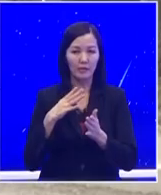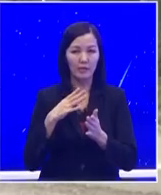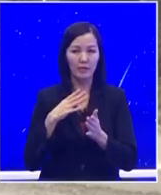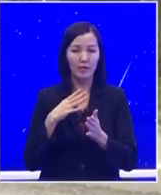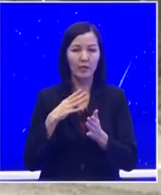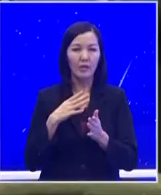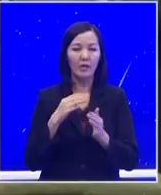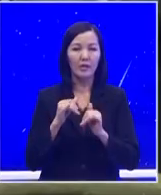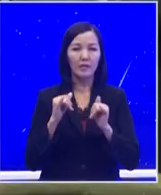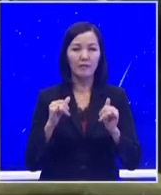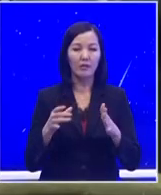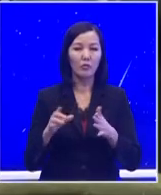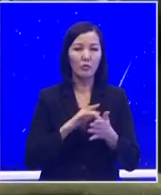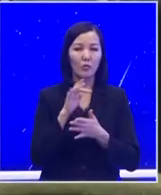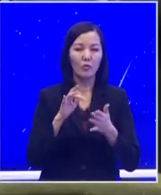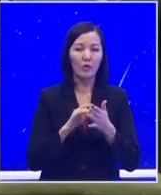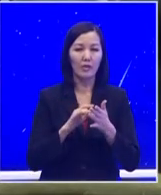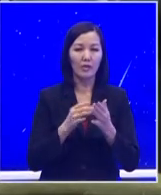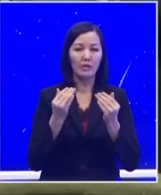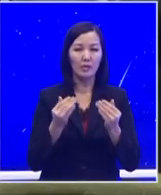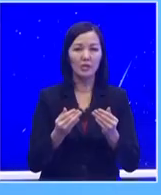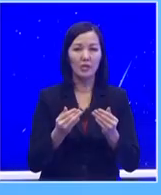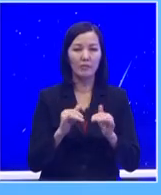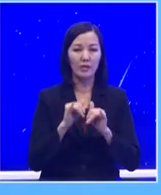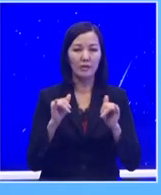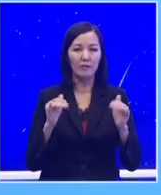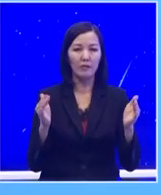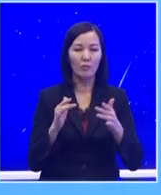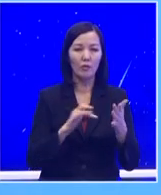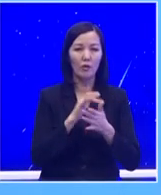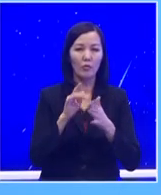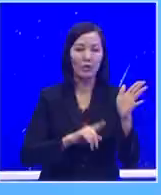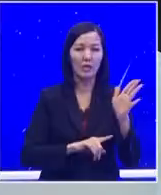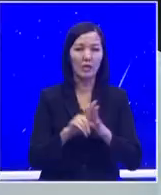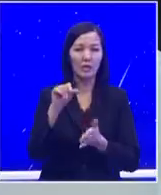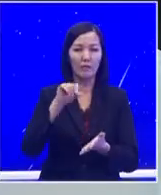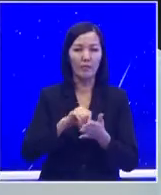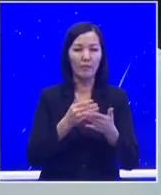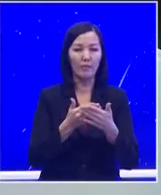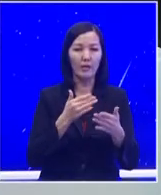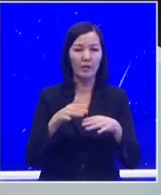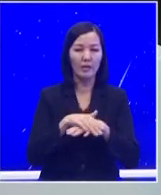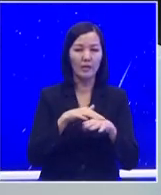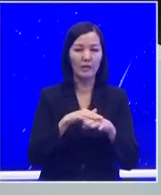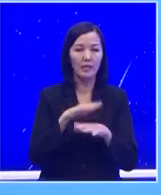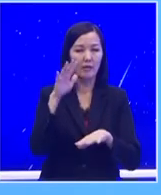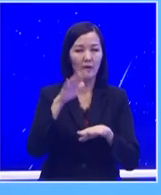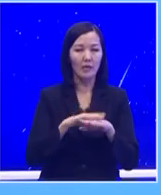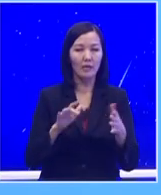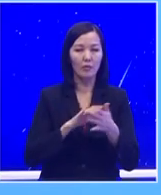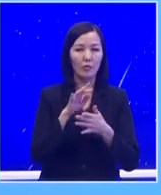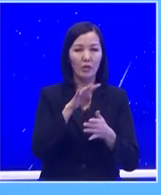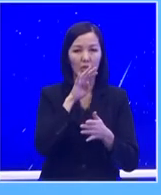социально-экономического развития города. Конкретными цифрами, характеризующими процветание моногорода, начал свой доклад перед населением аким города Текели.